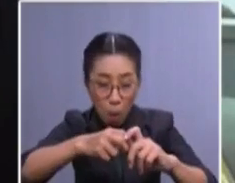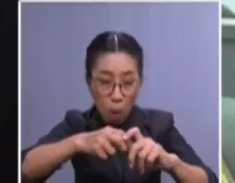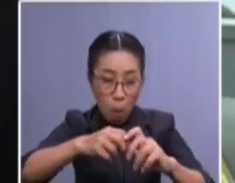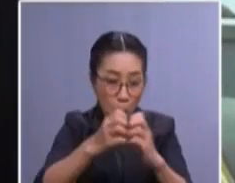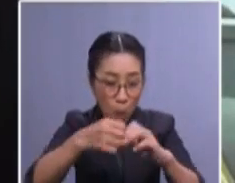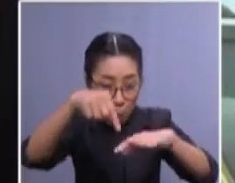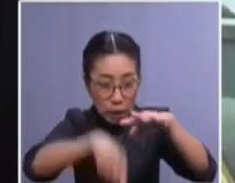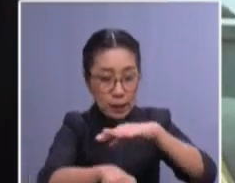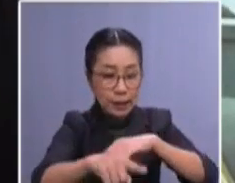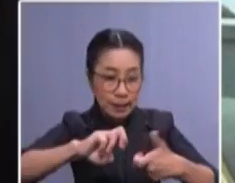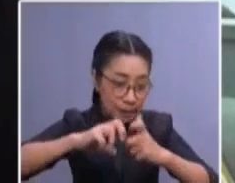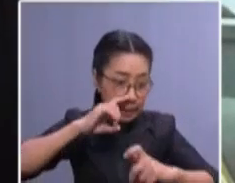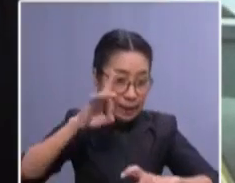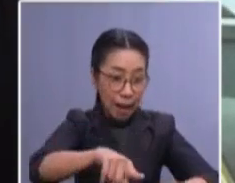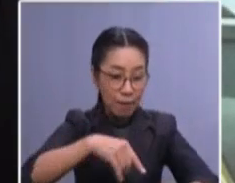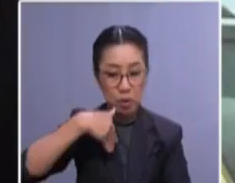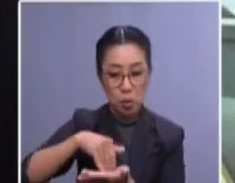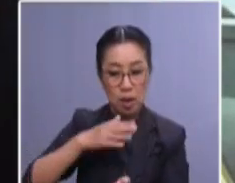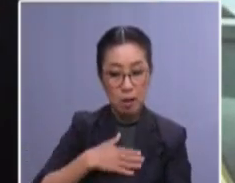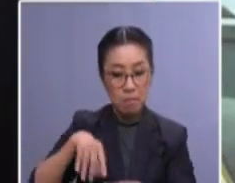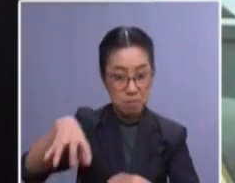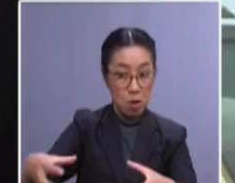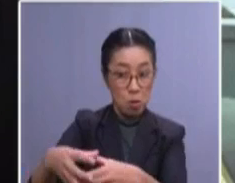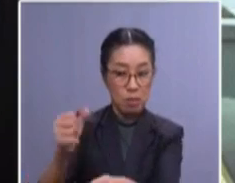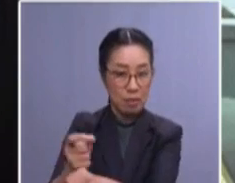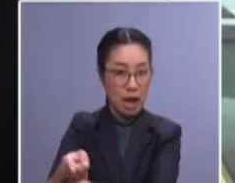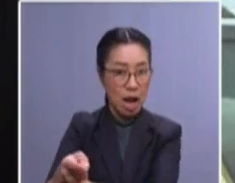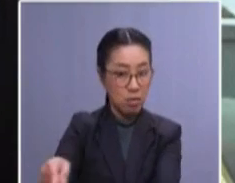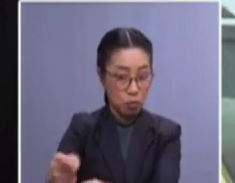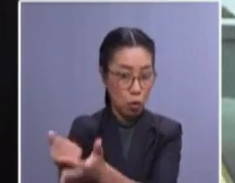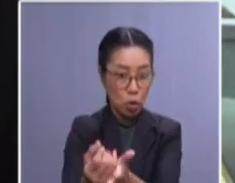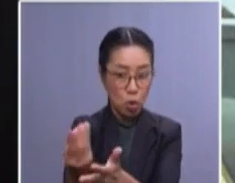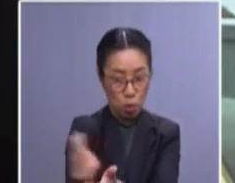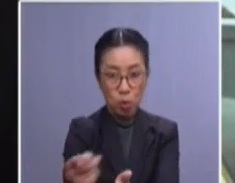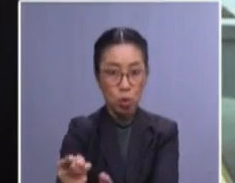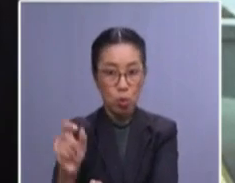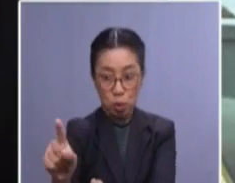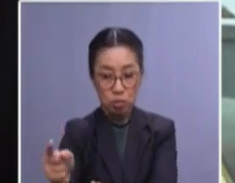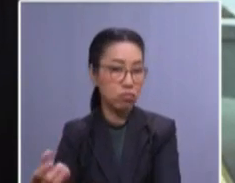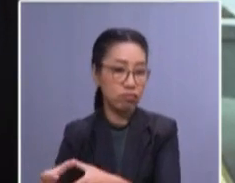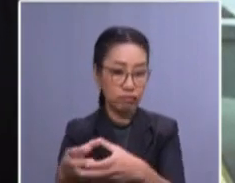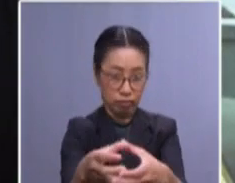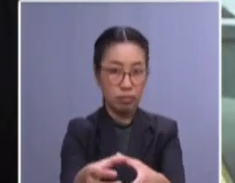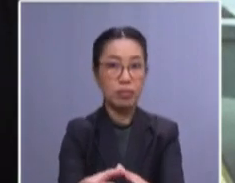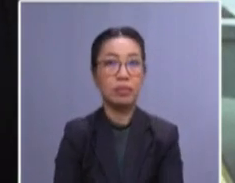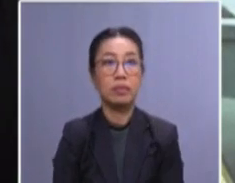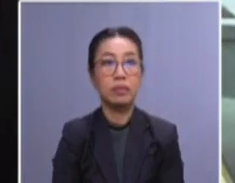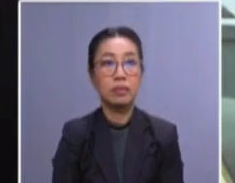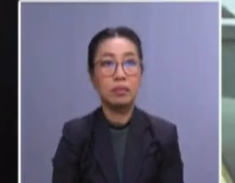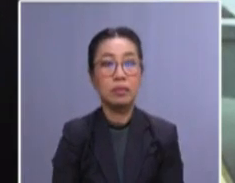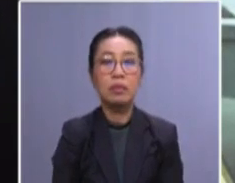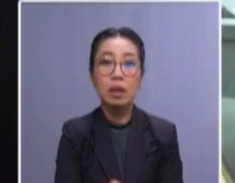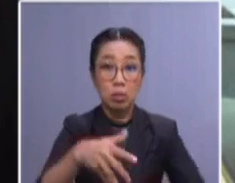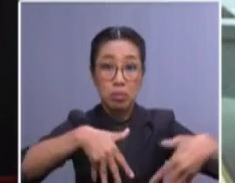ภาวะวิกฤตนะครับศูนย์ช่วยเหลือสังคมจะมีหน่วยปฏิบัติการเคลื่อนที่เร็วลงพื้นที่ให้ความช่วยเหลือทันที เขาถึงสวัสดิ